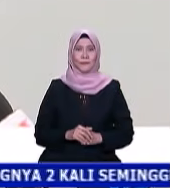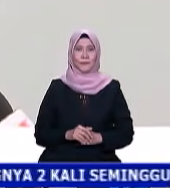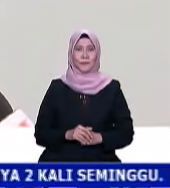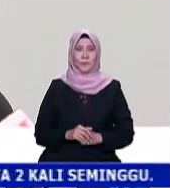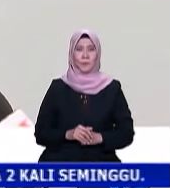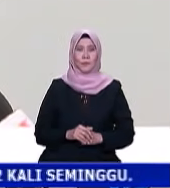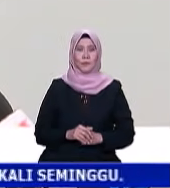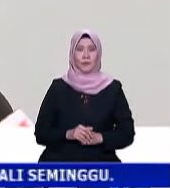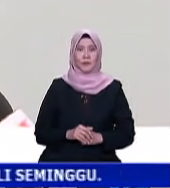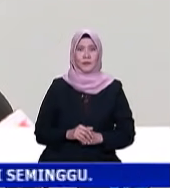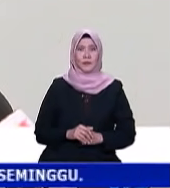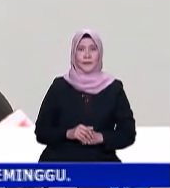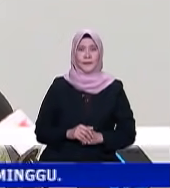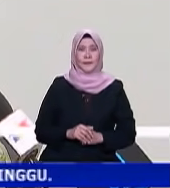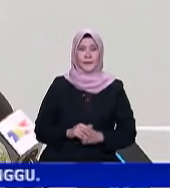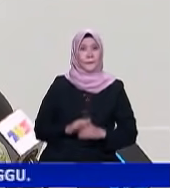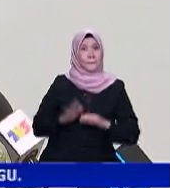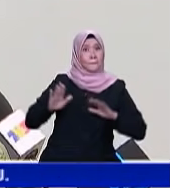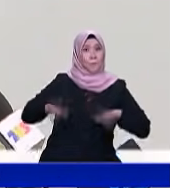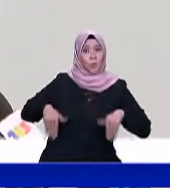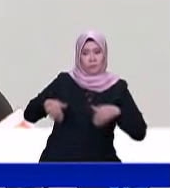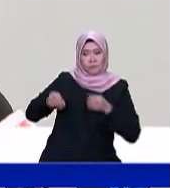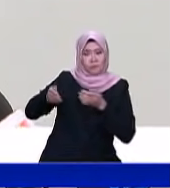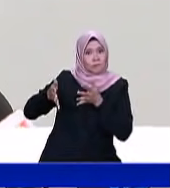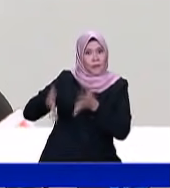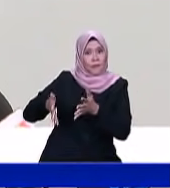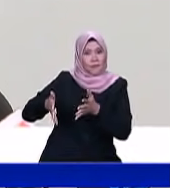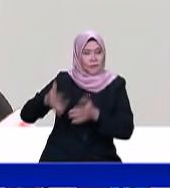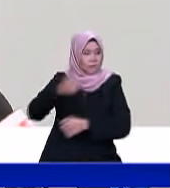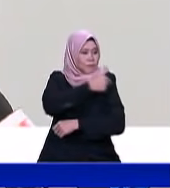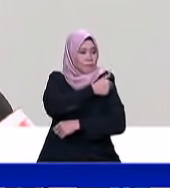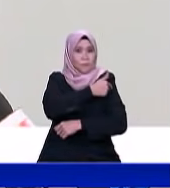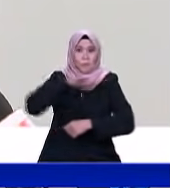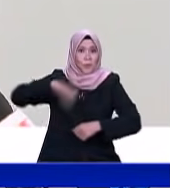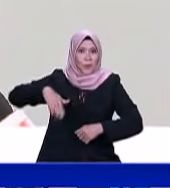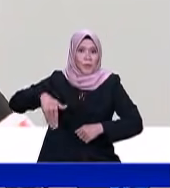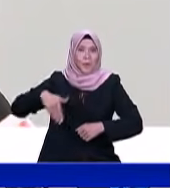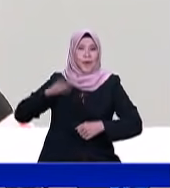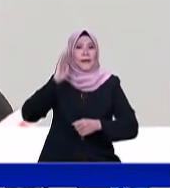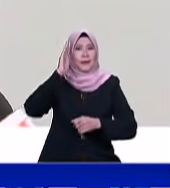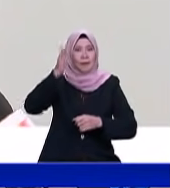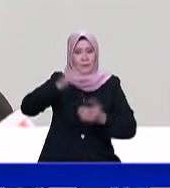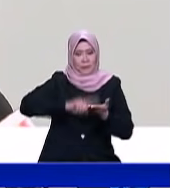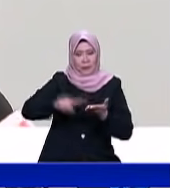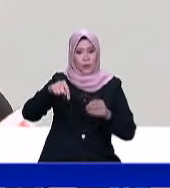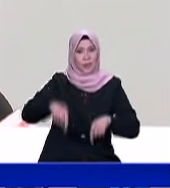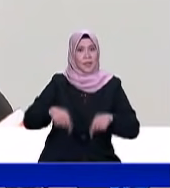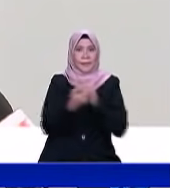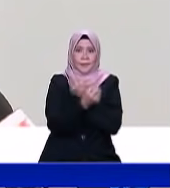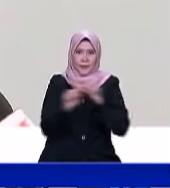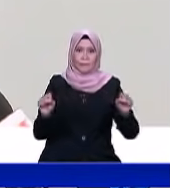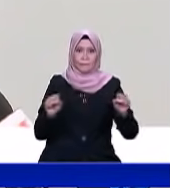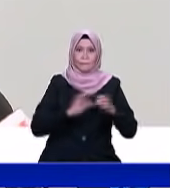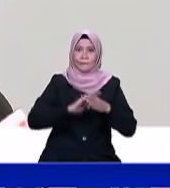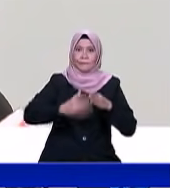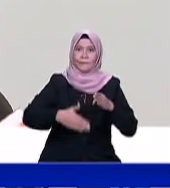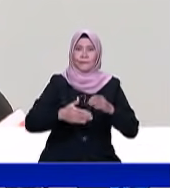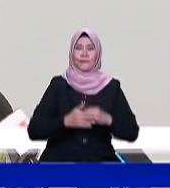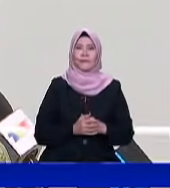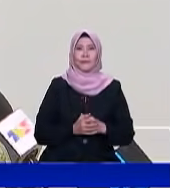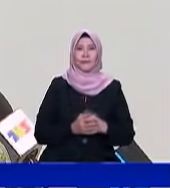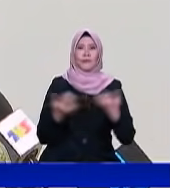Baki yang belum memperolehi vaksin akan diselesaikan pada minggu ini di beberapa PPV yang